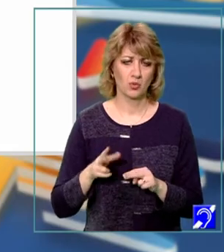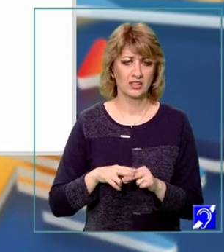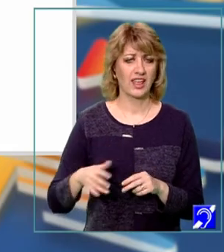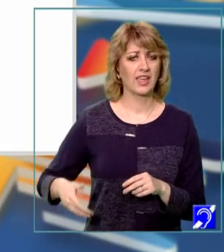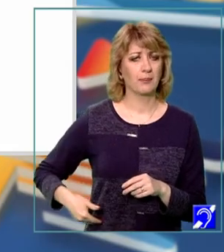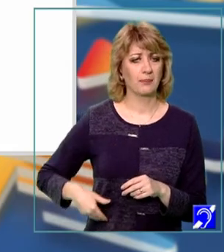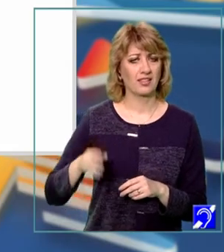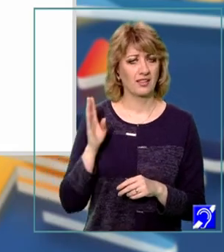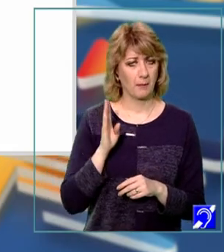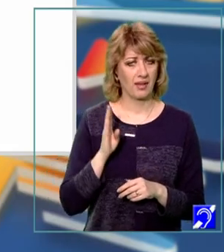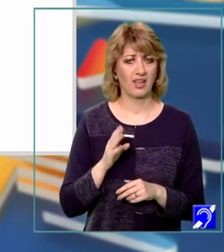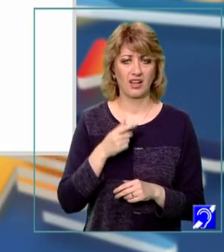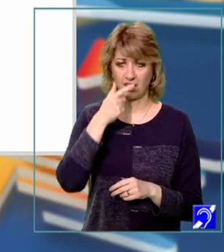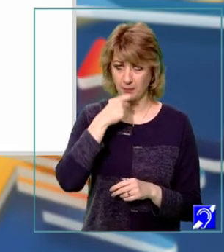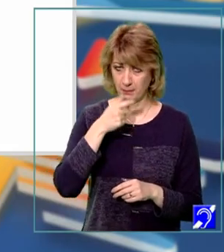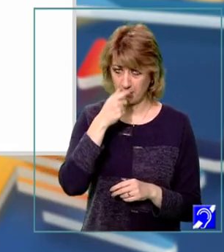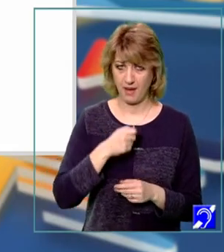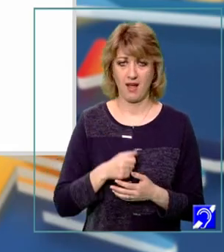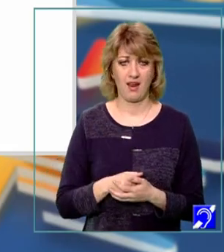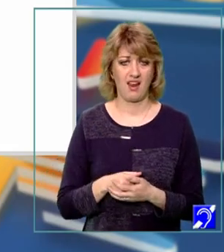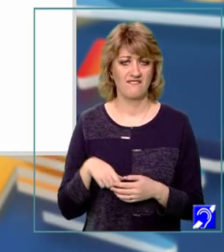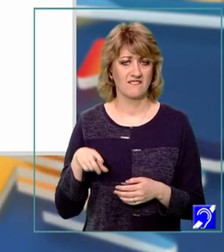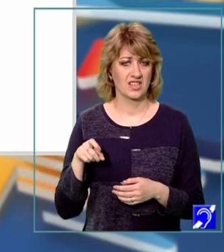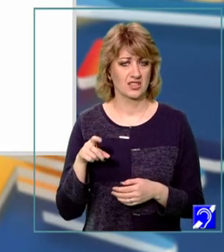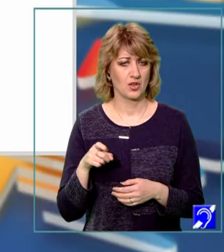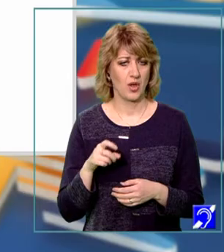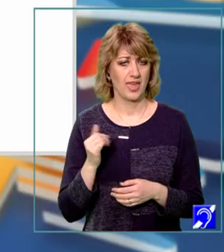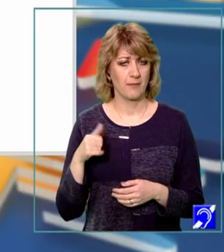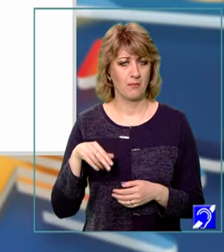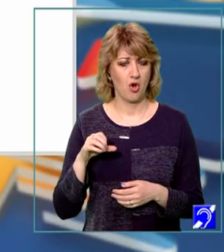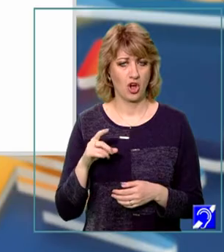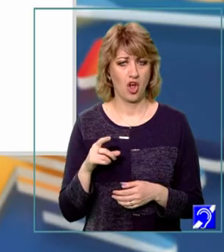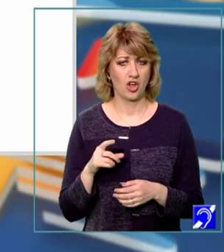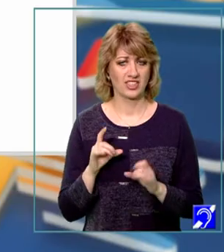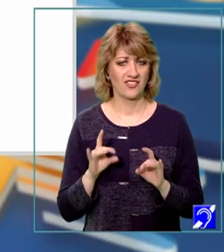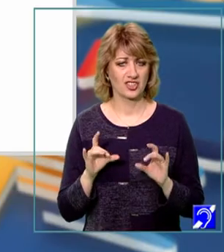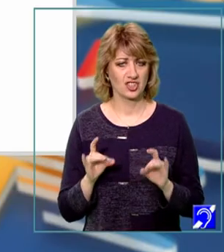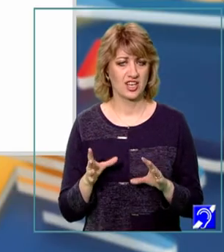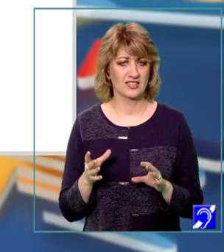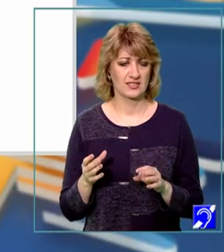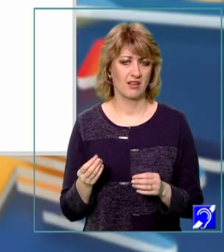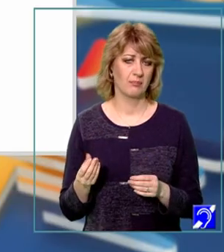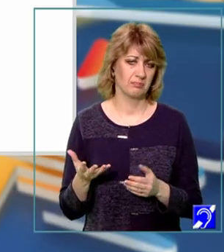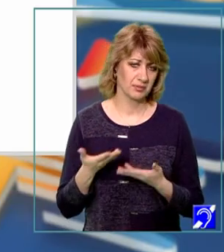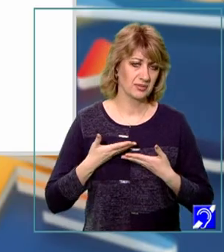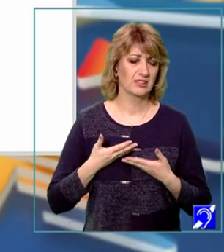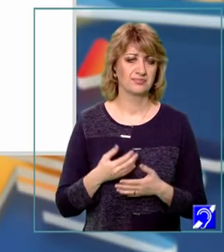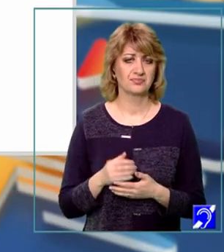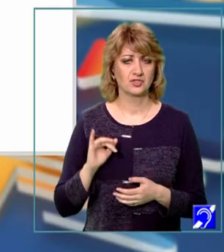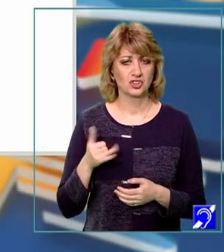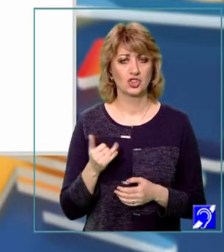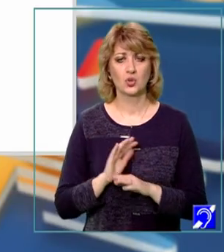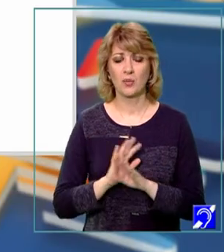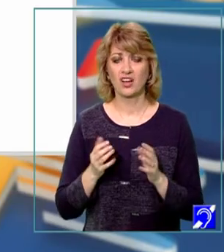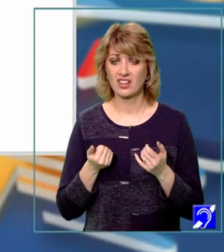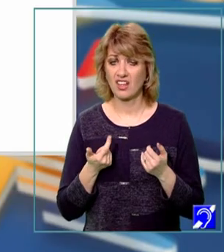B, virusul gripal, virusul imunodeficienței dobândite, iată doar